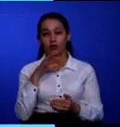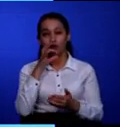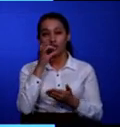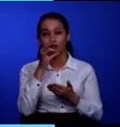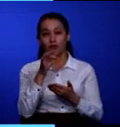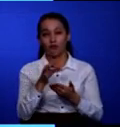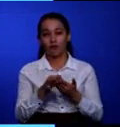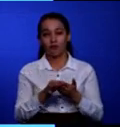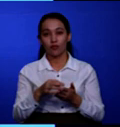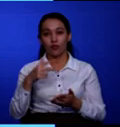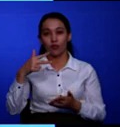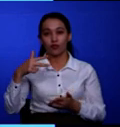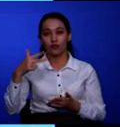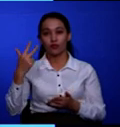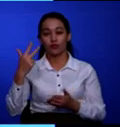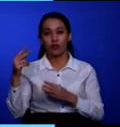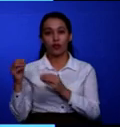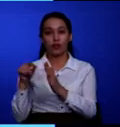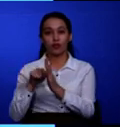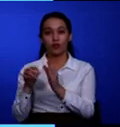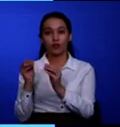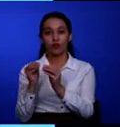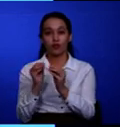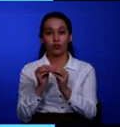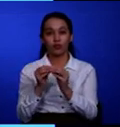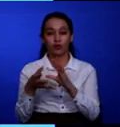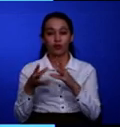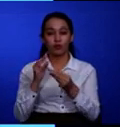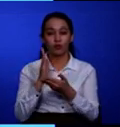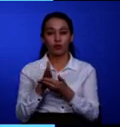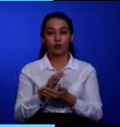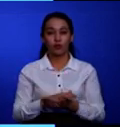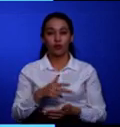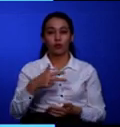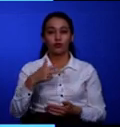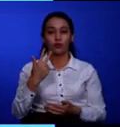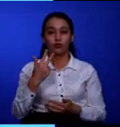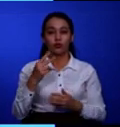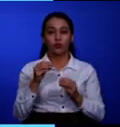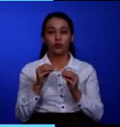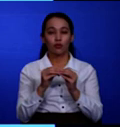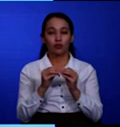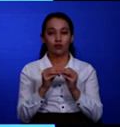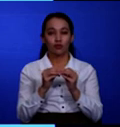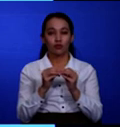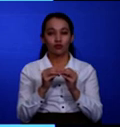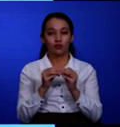natija 33 ta 10 lik hosil bo'ladi. 33 ta 10 lik bu